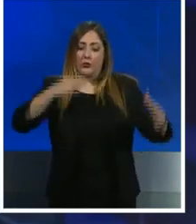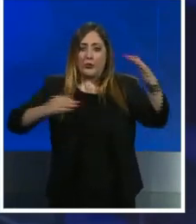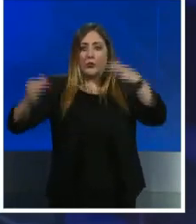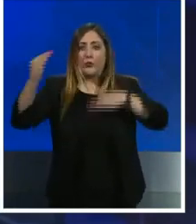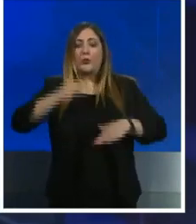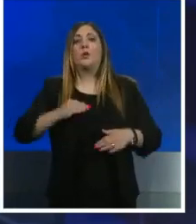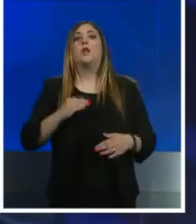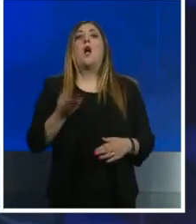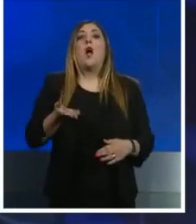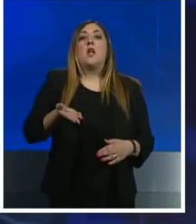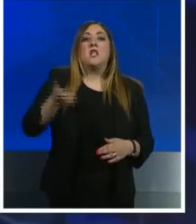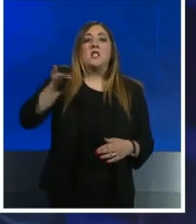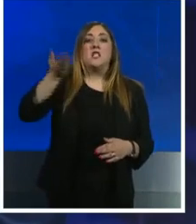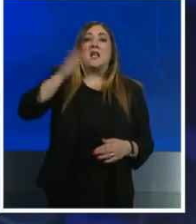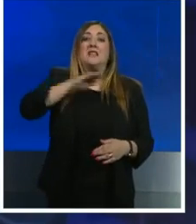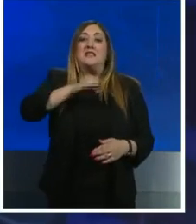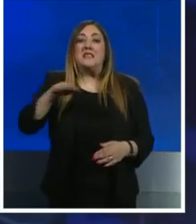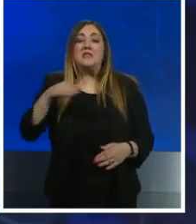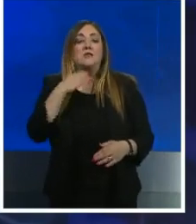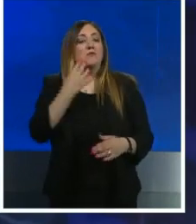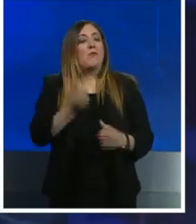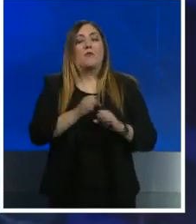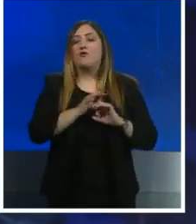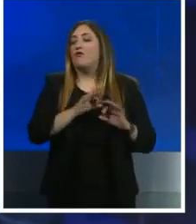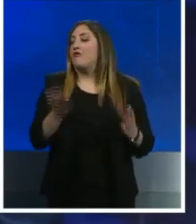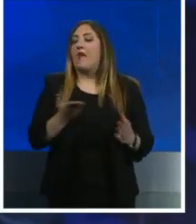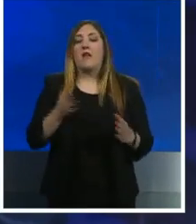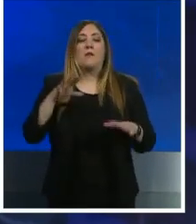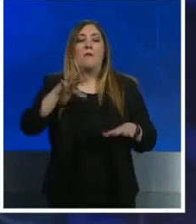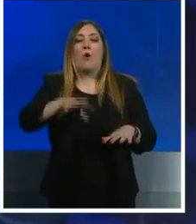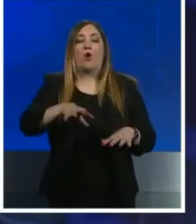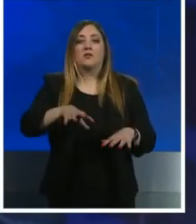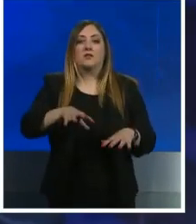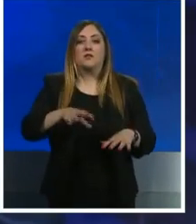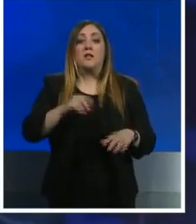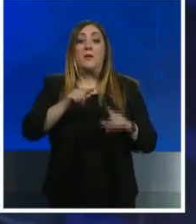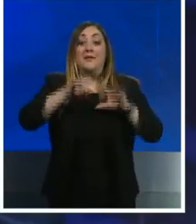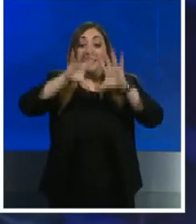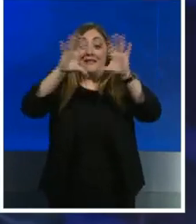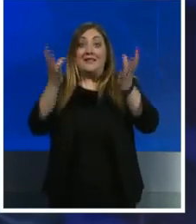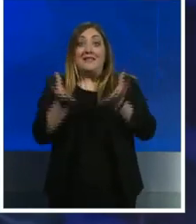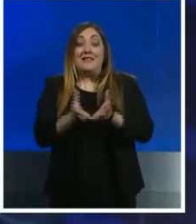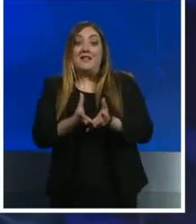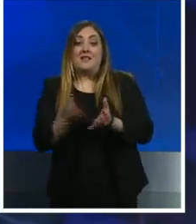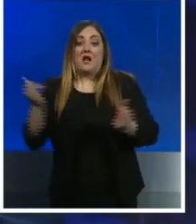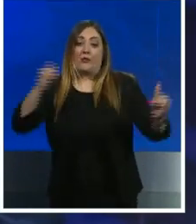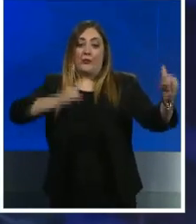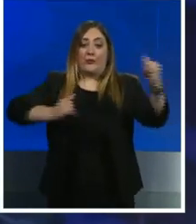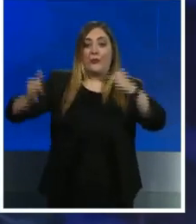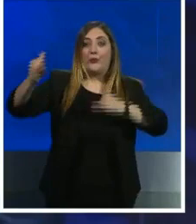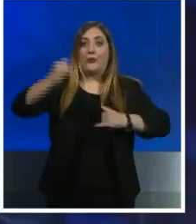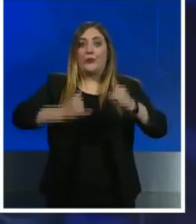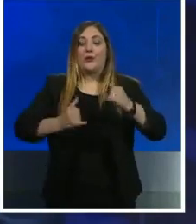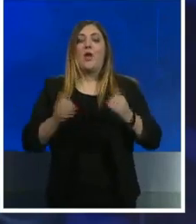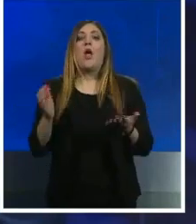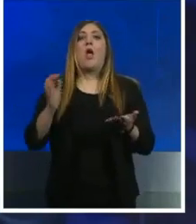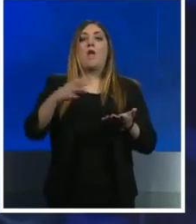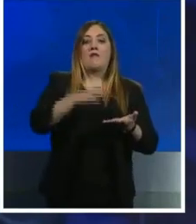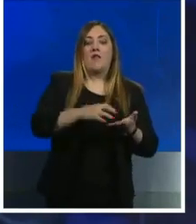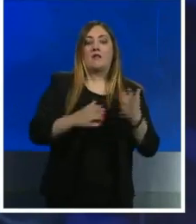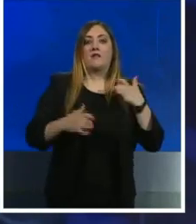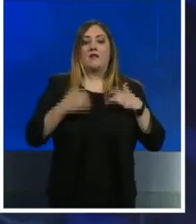Malta invaduta minn nies tad-dinja kollha, dawn qed jeffettwaw il-ħaddiema lokali tagħna, il-way of life